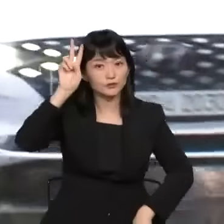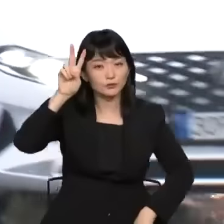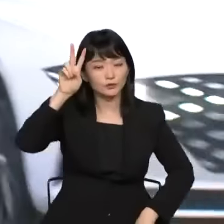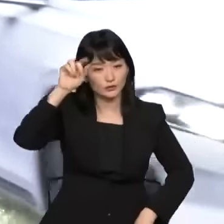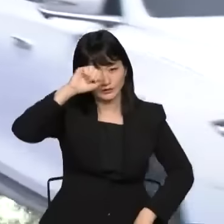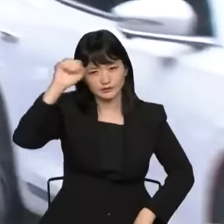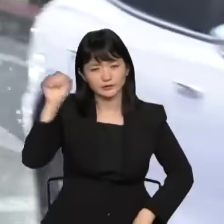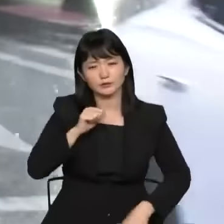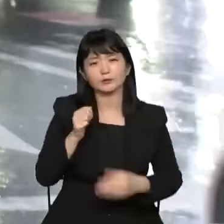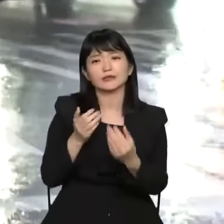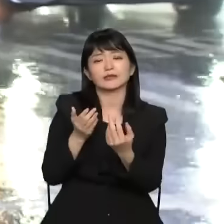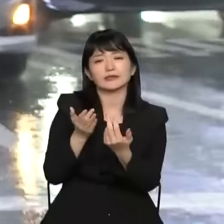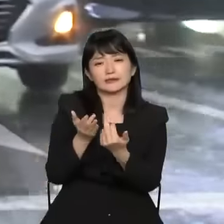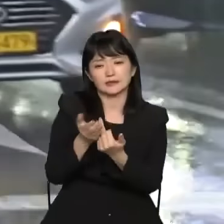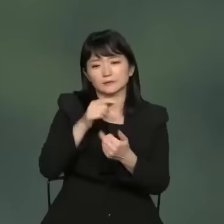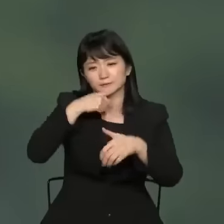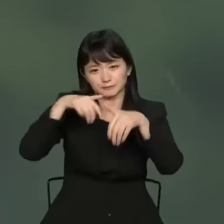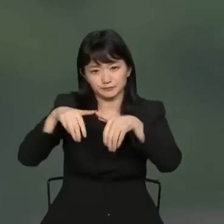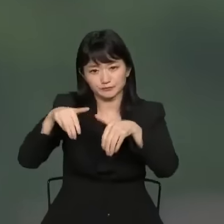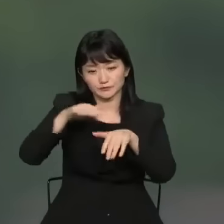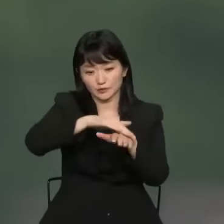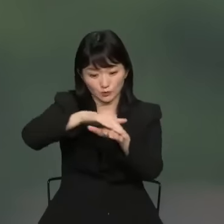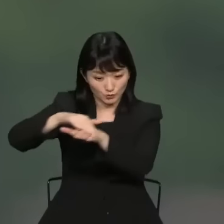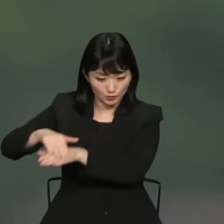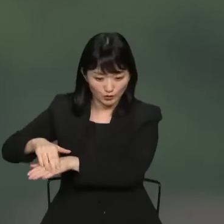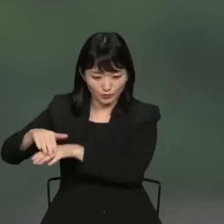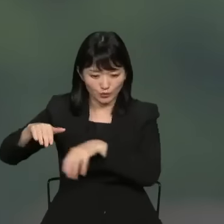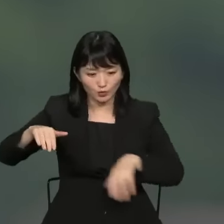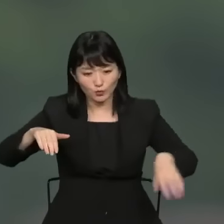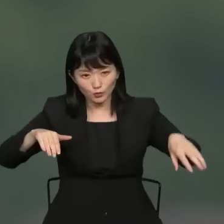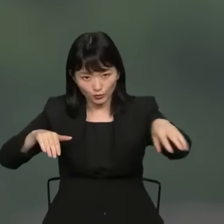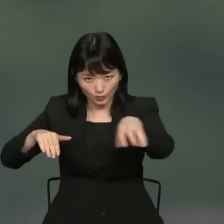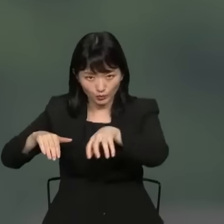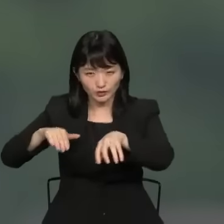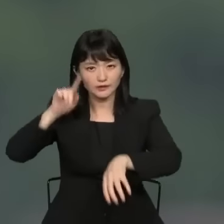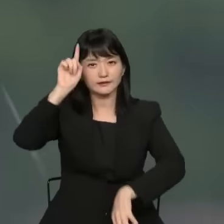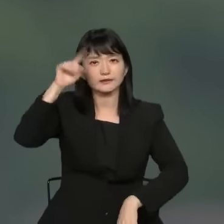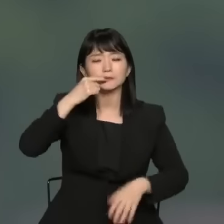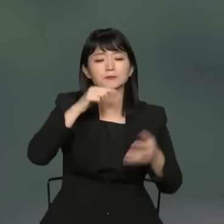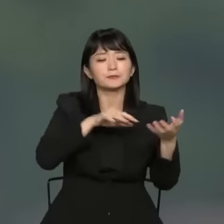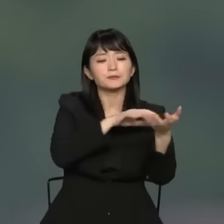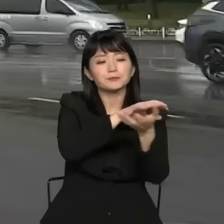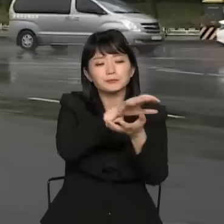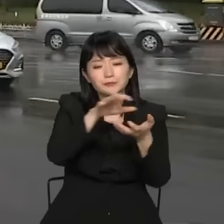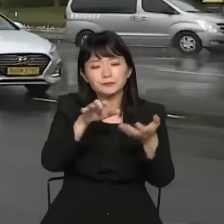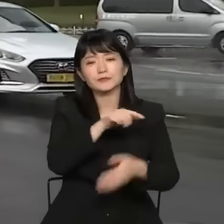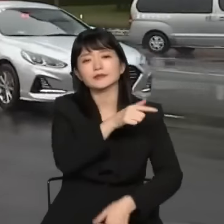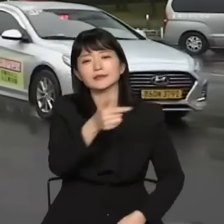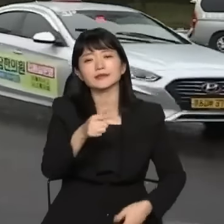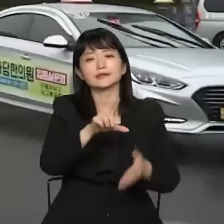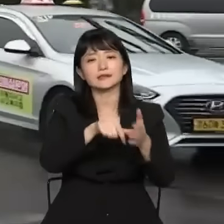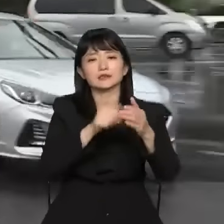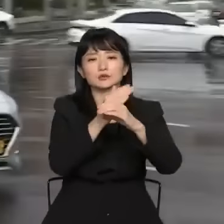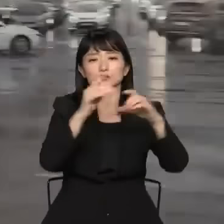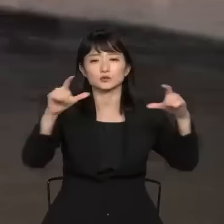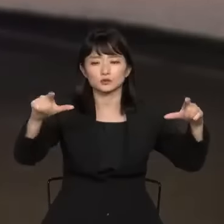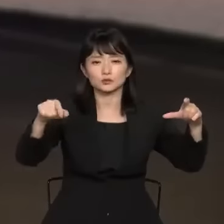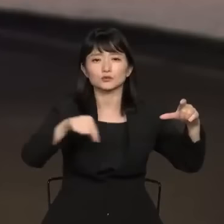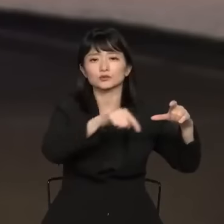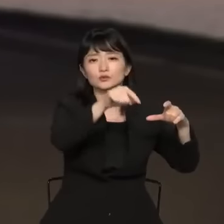비가 이어지겠고요. 이곳들을 제외한 전국 대부분 지역은 내일 흐리다가 저녁 시간부터